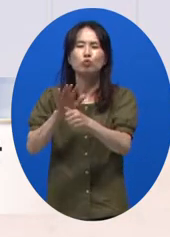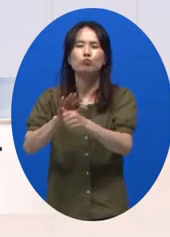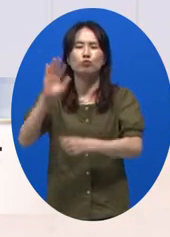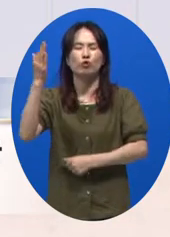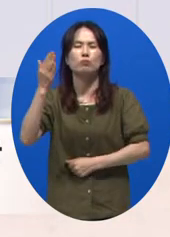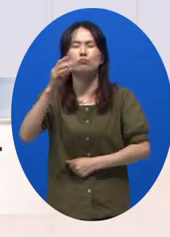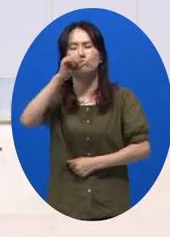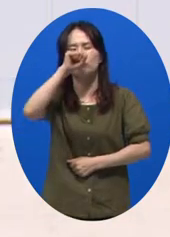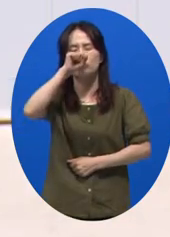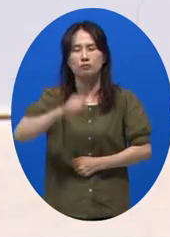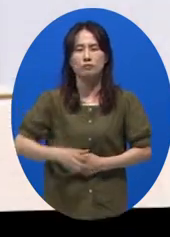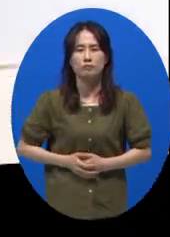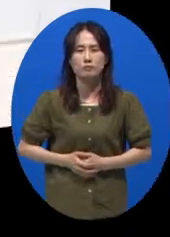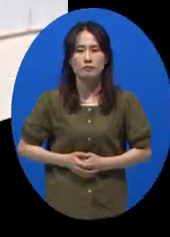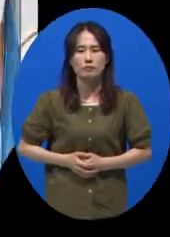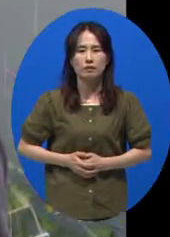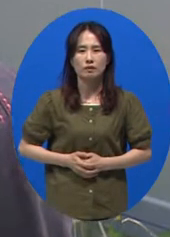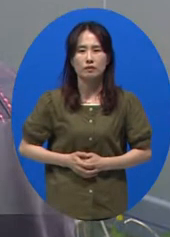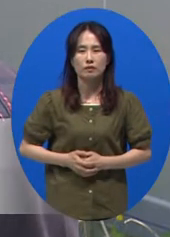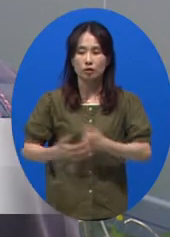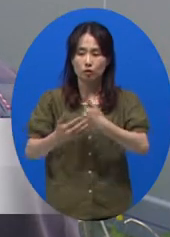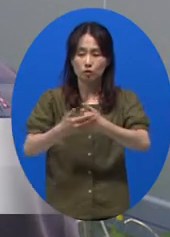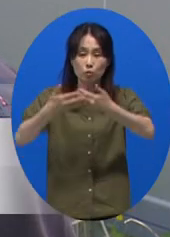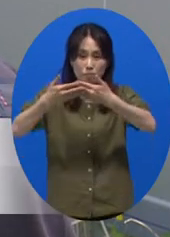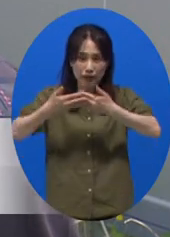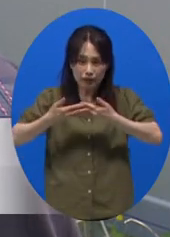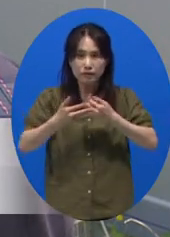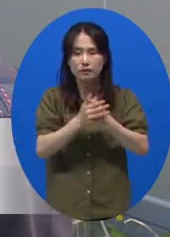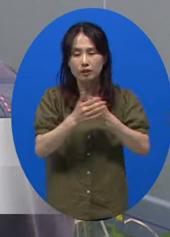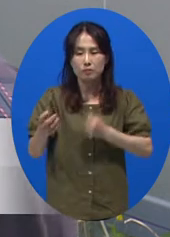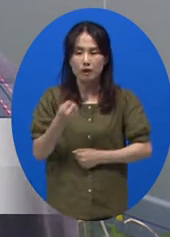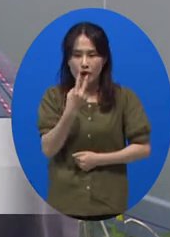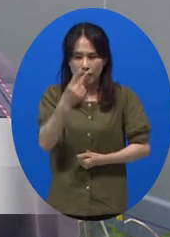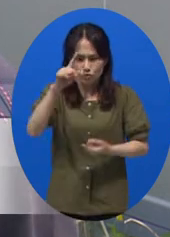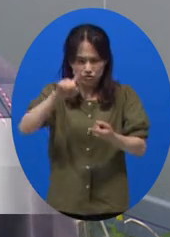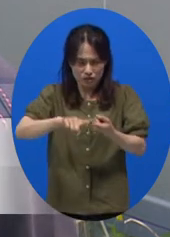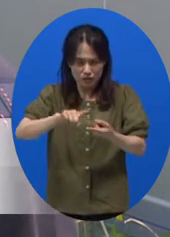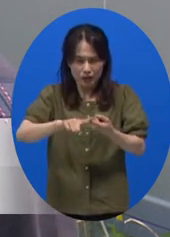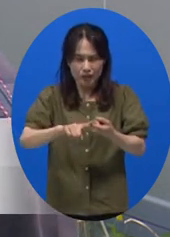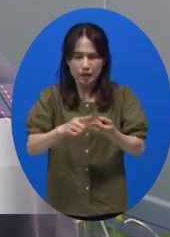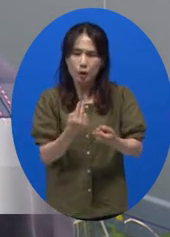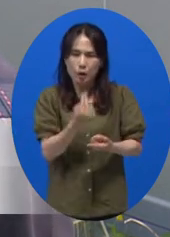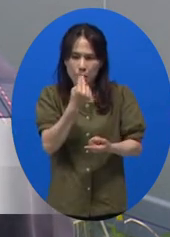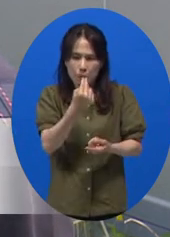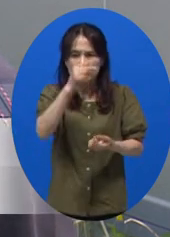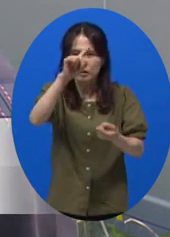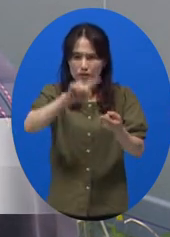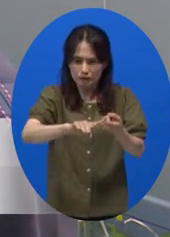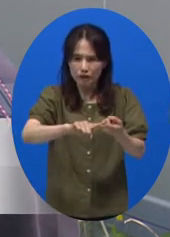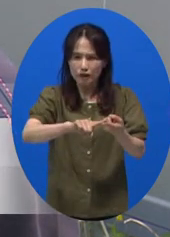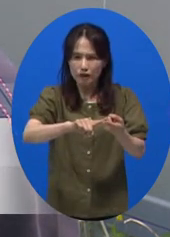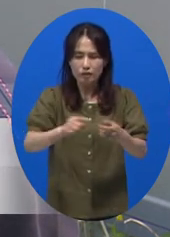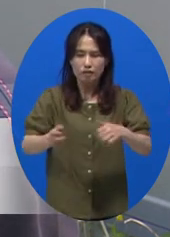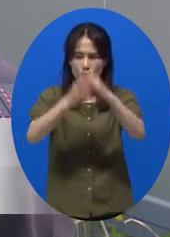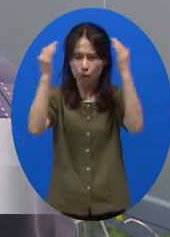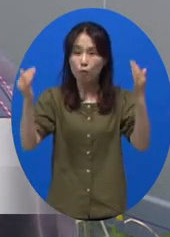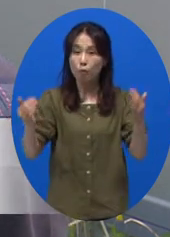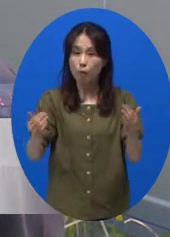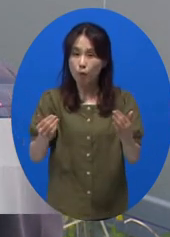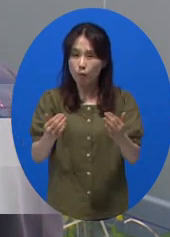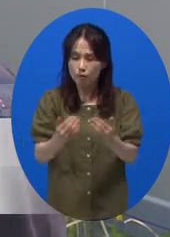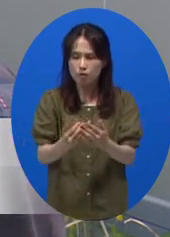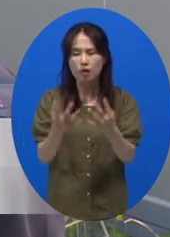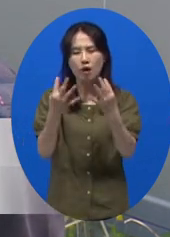도움이 됐으면 좋겠지요. 컨설팅을 받으면서 악취에 대한 냄새에 대한 모든